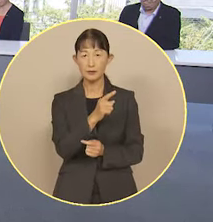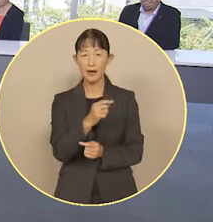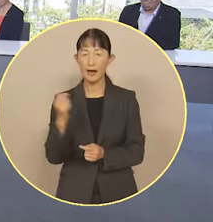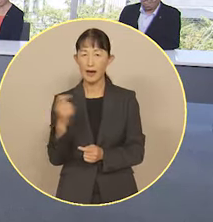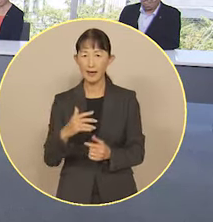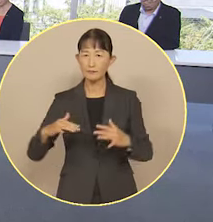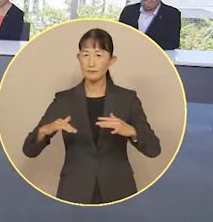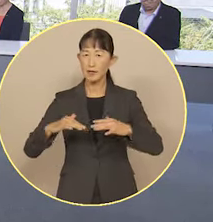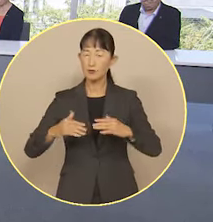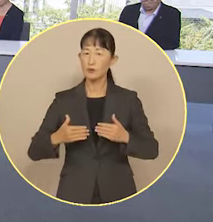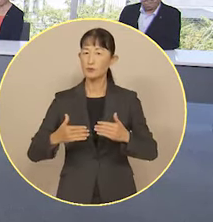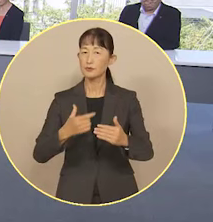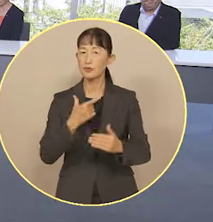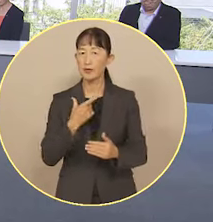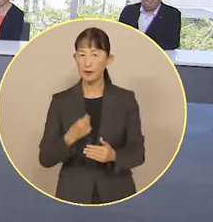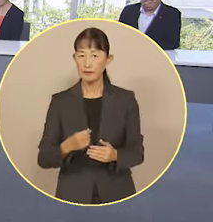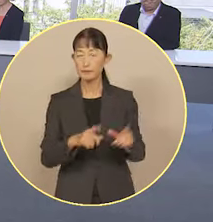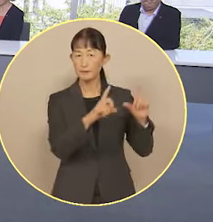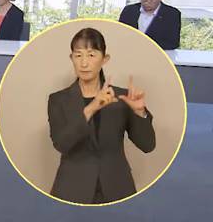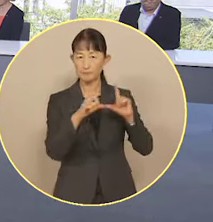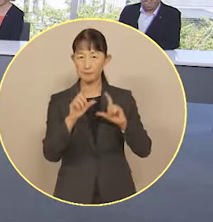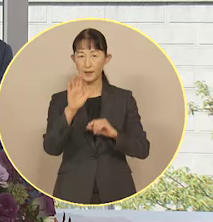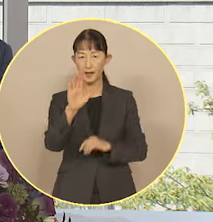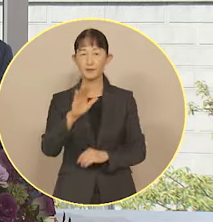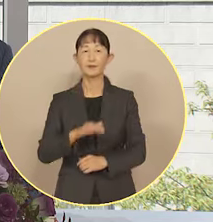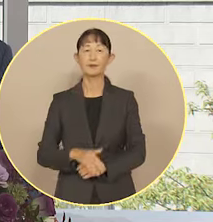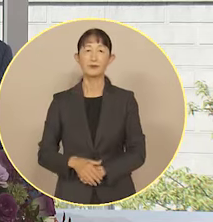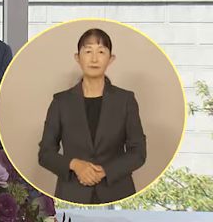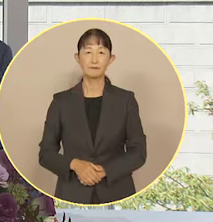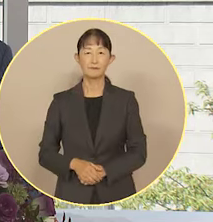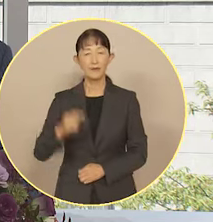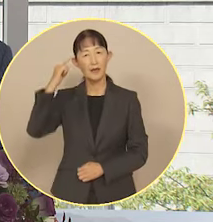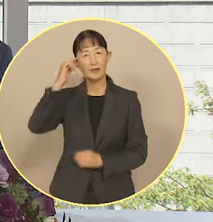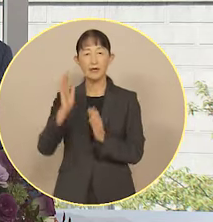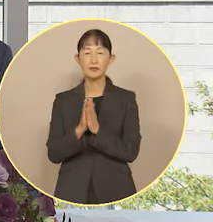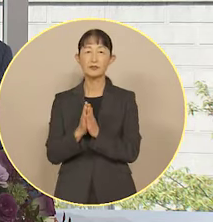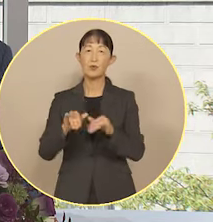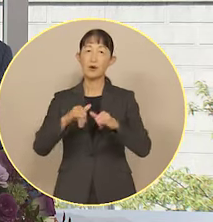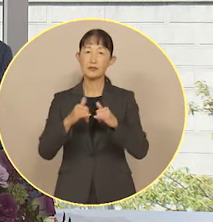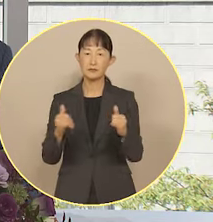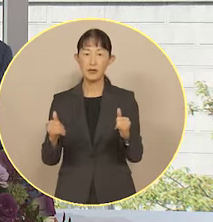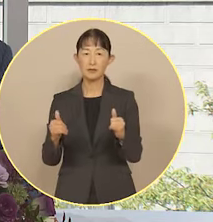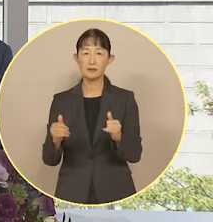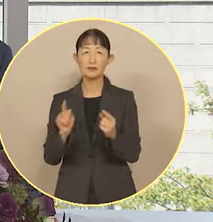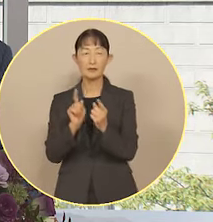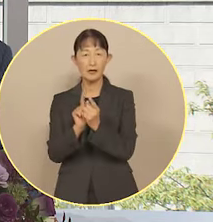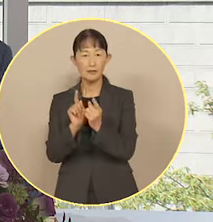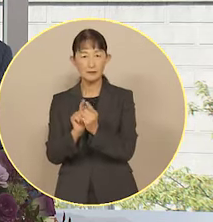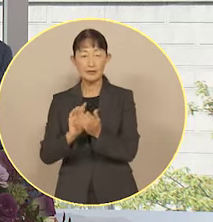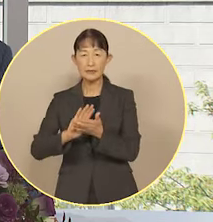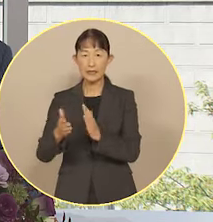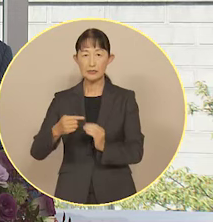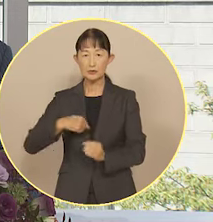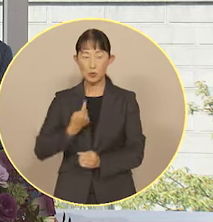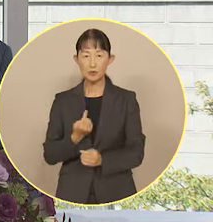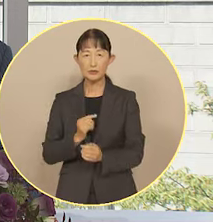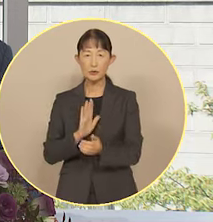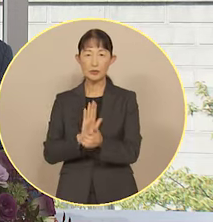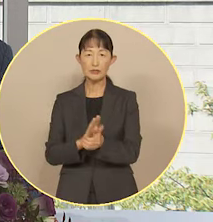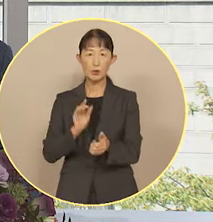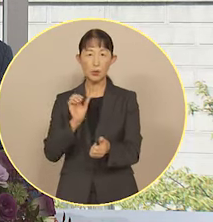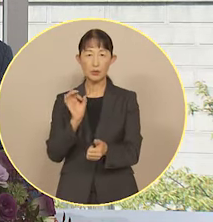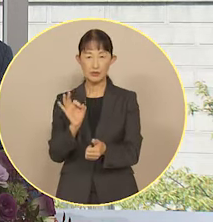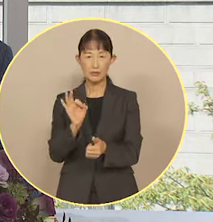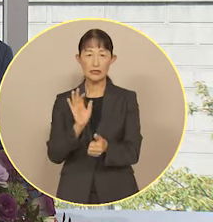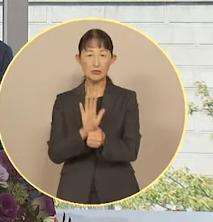速やかに検討を進めたいと答えておられます精神障害のある方に対する県独自の医療費女性